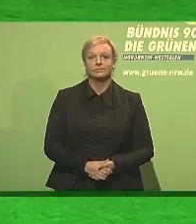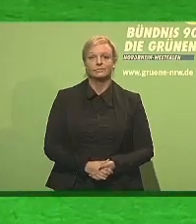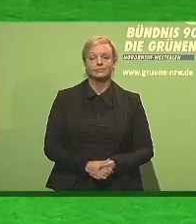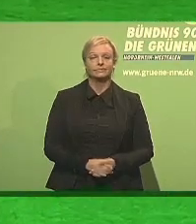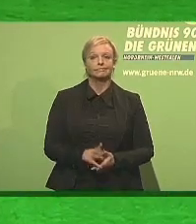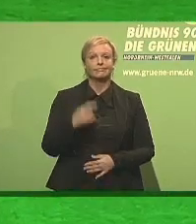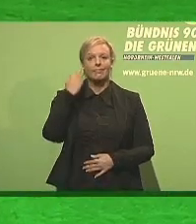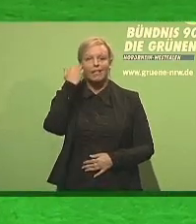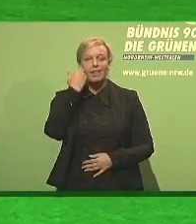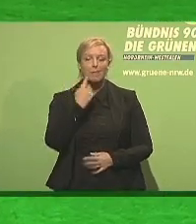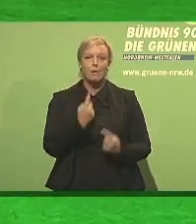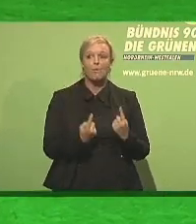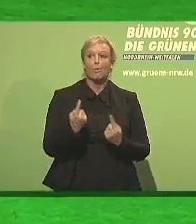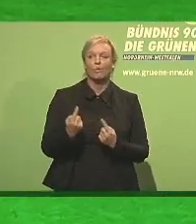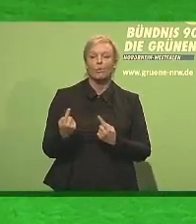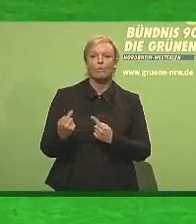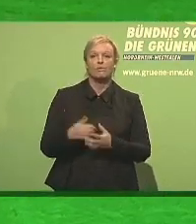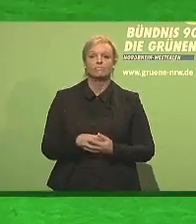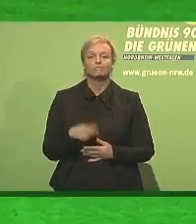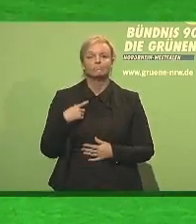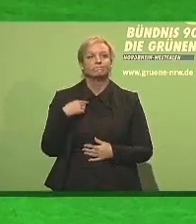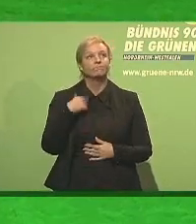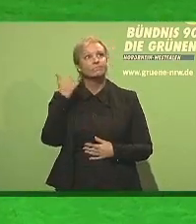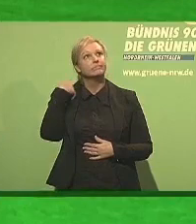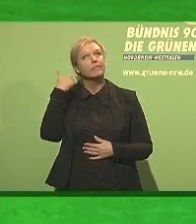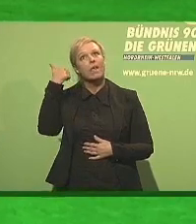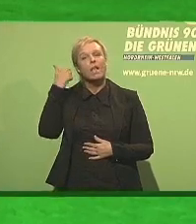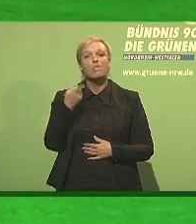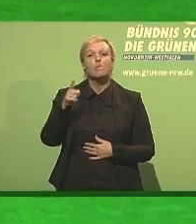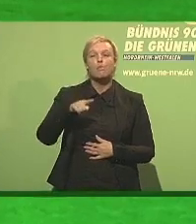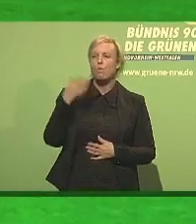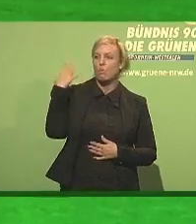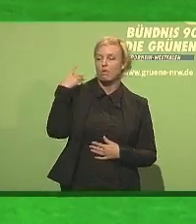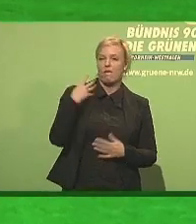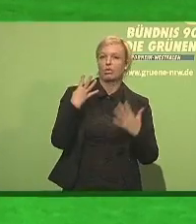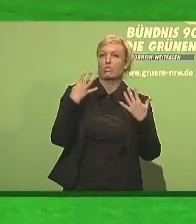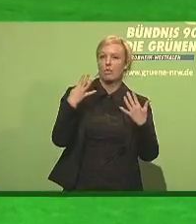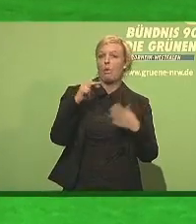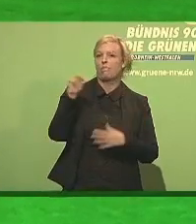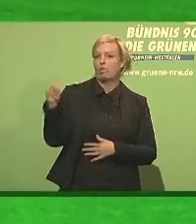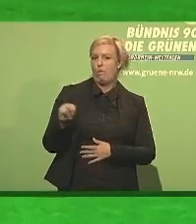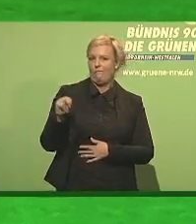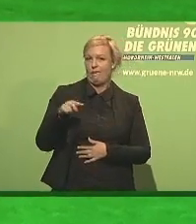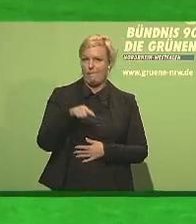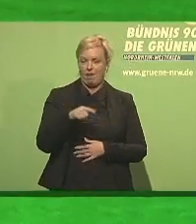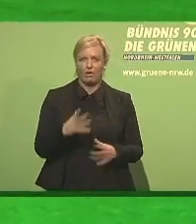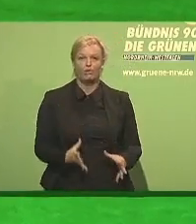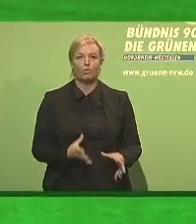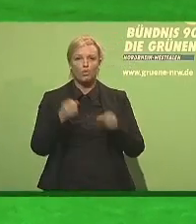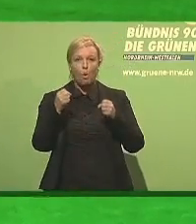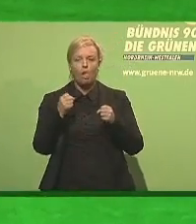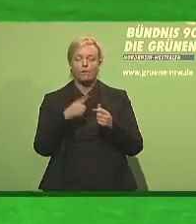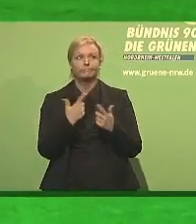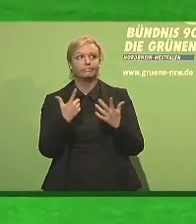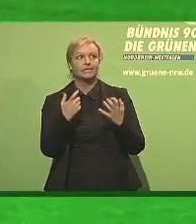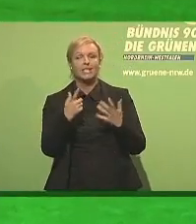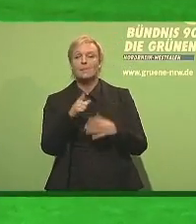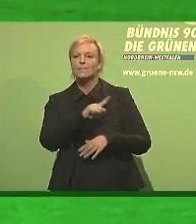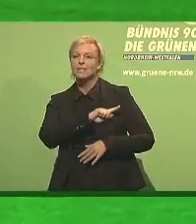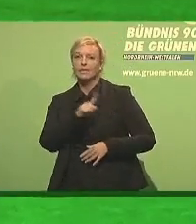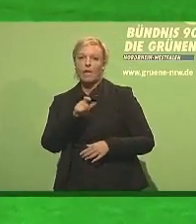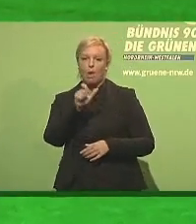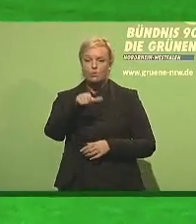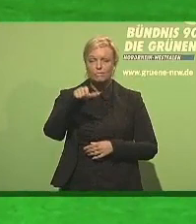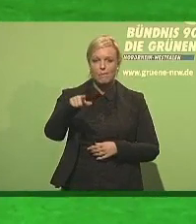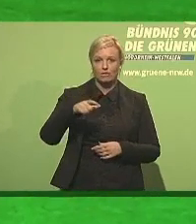Liebe Grüne, ziemlich genau vor einem Monat, nämlich am 9. November, sind in Köln über 70.000 Menschen aus ganz NRW